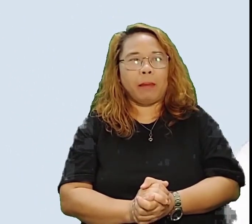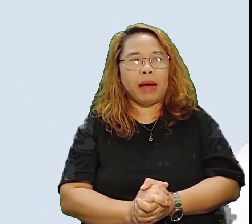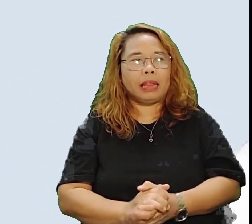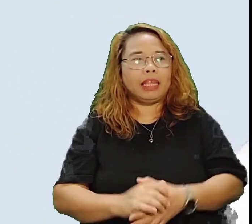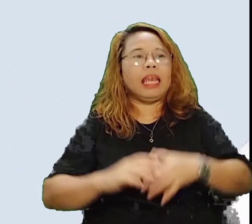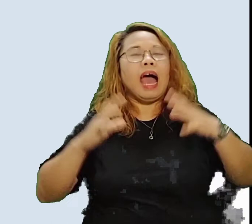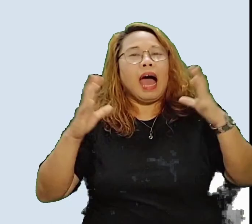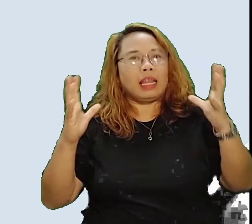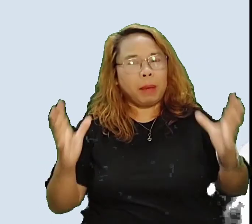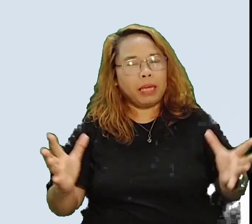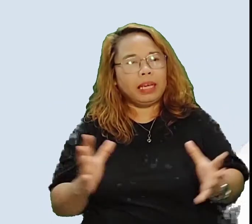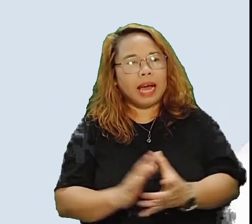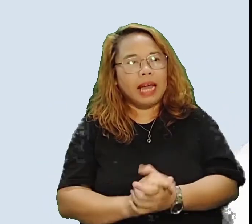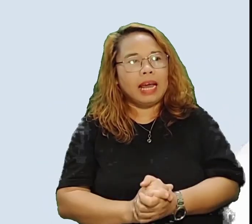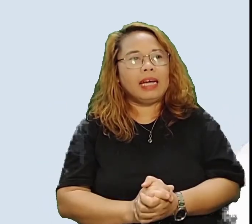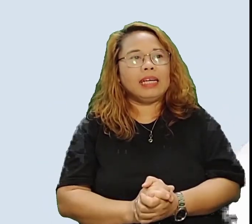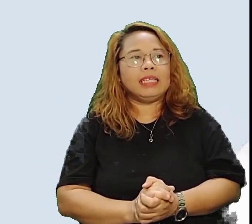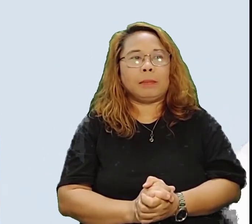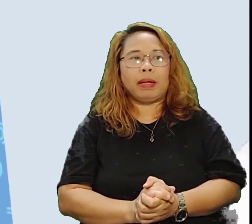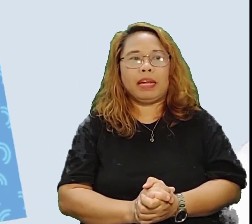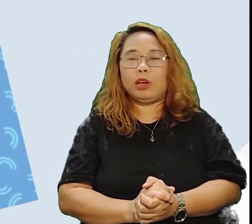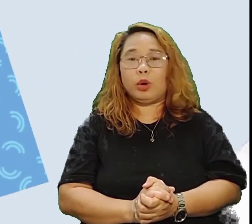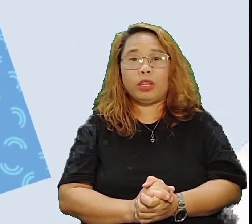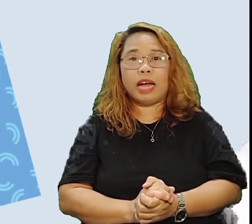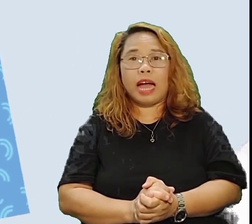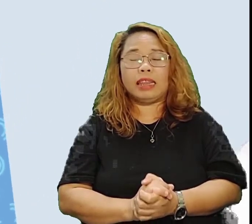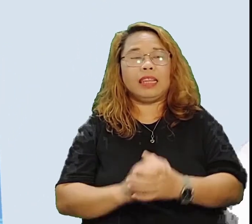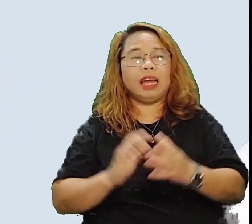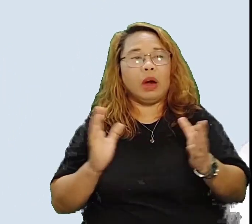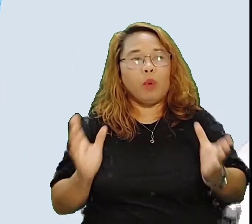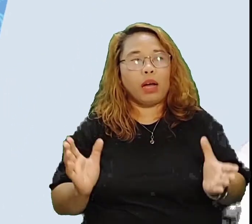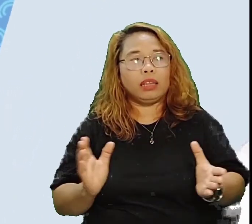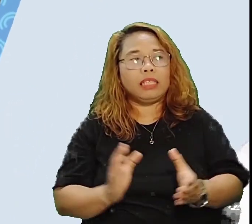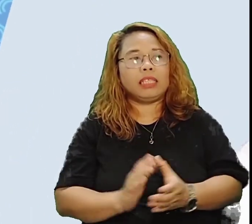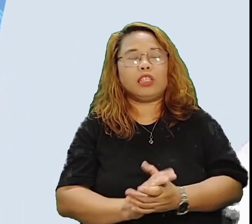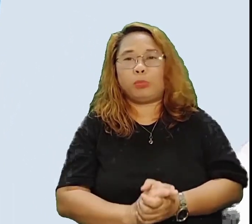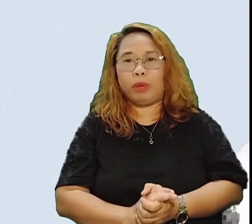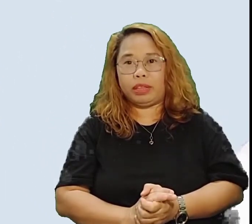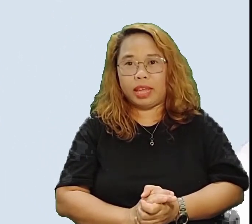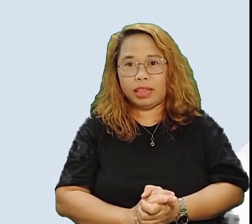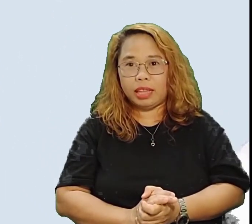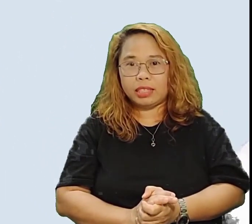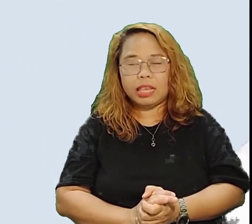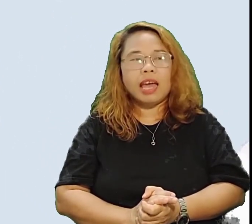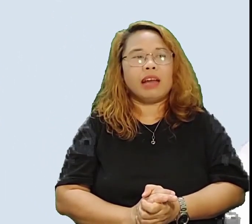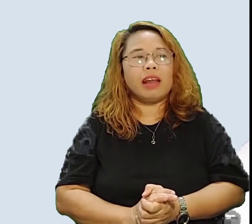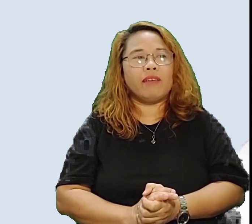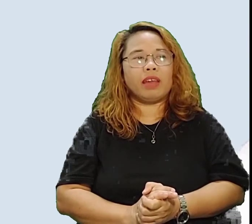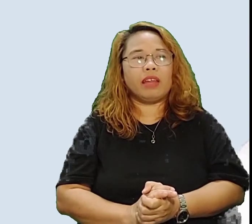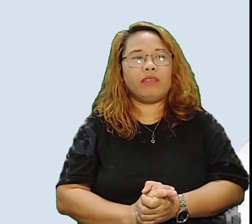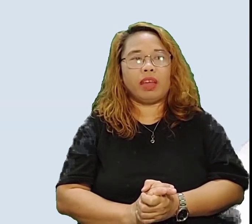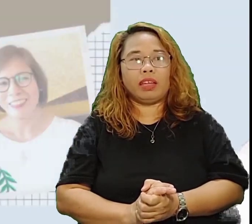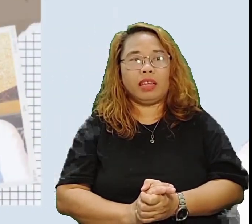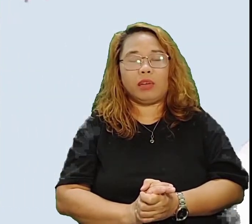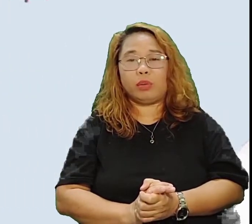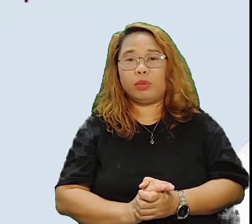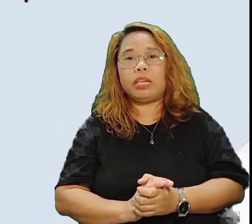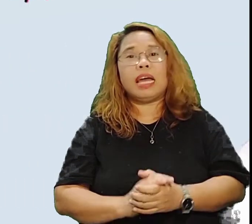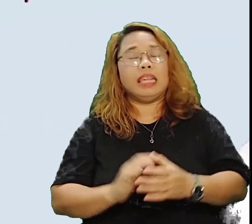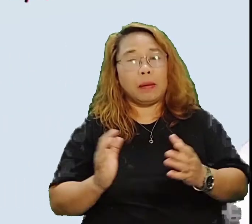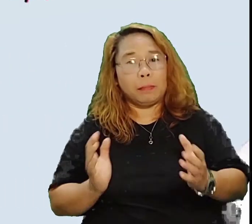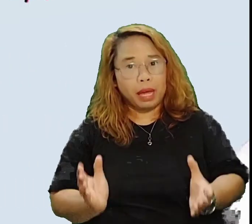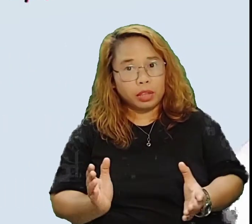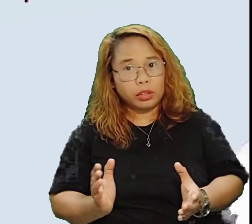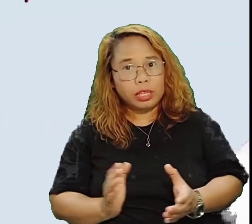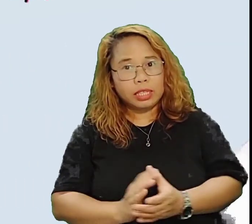aking pagbati at pagkilala sa paglilingkod ng ating dalawang district superintendents, Reverend Feli de la